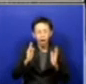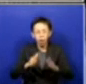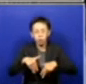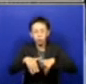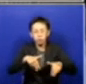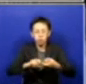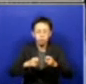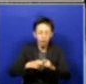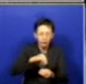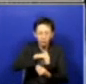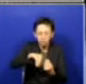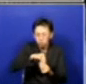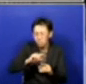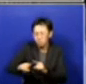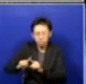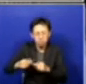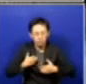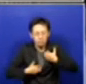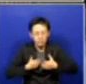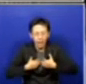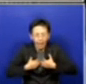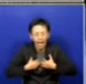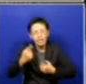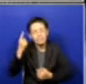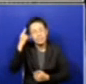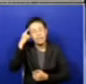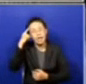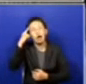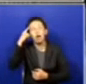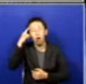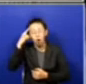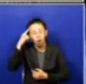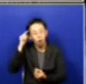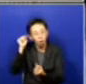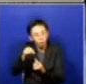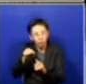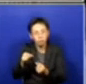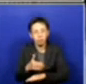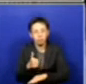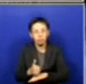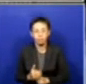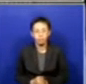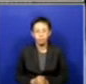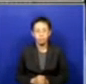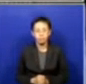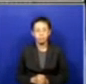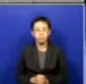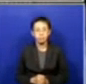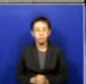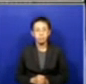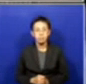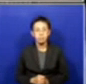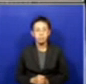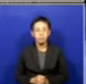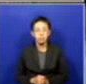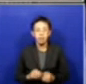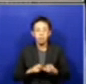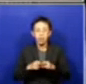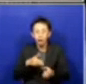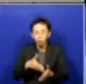ของพี่น้องประชาชนค่ะเรามาดูหลักเกณฑ์การกู้กันค่ะว่าซอฟท์โลนนี้มีรายย่อยอย่างไรที่เข้าไม่ถึง